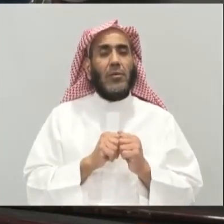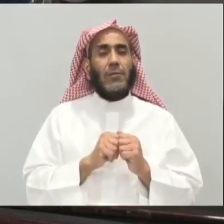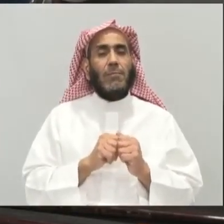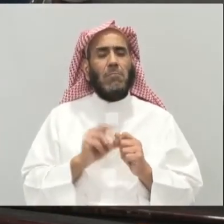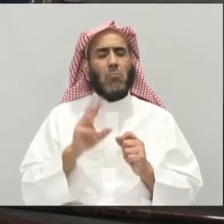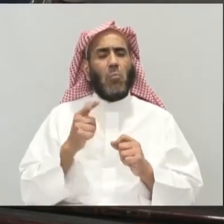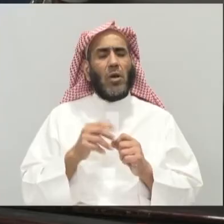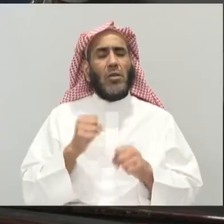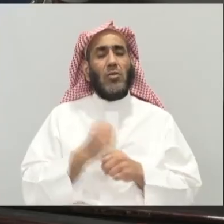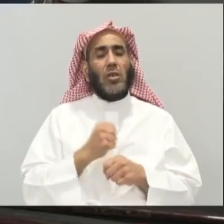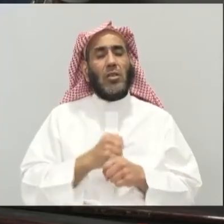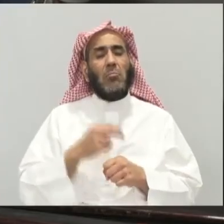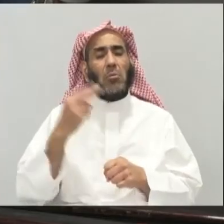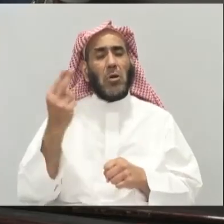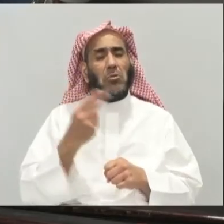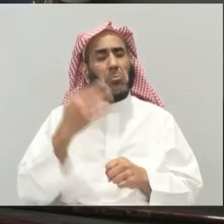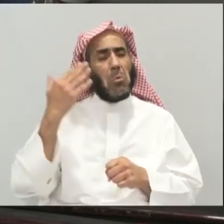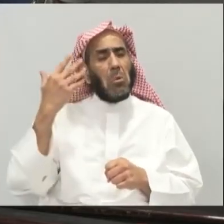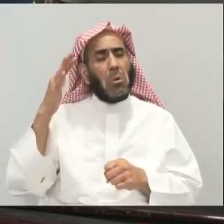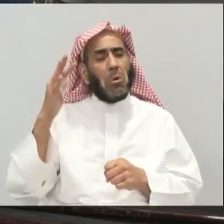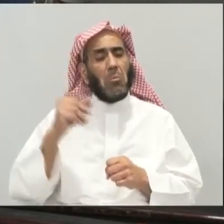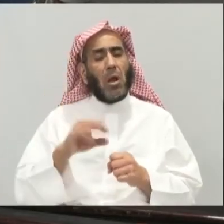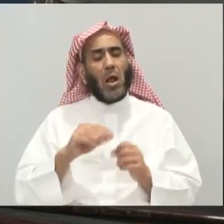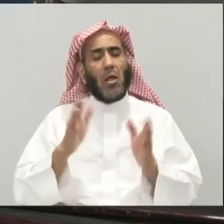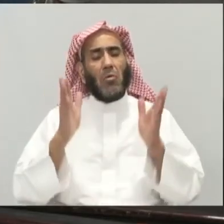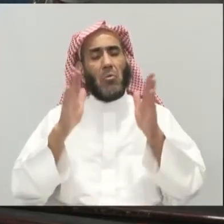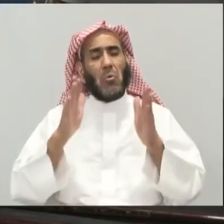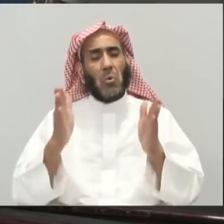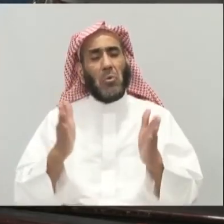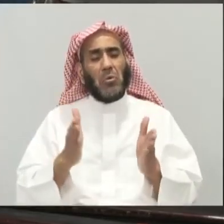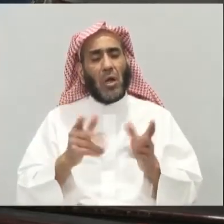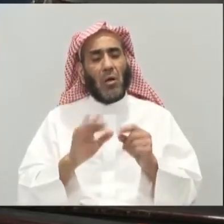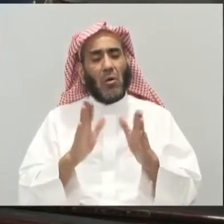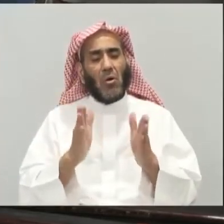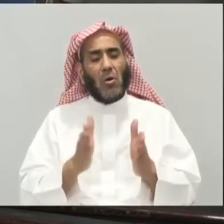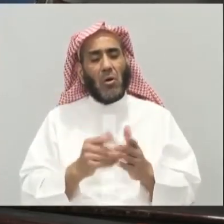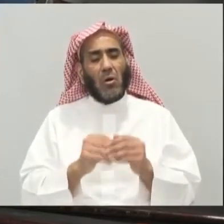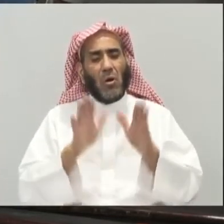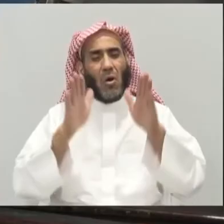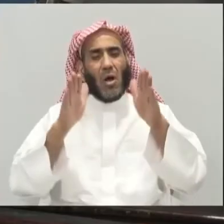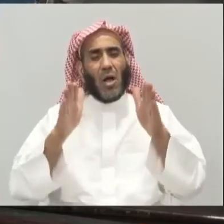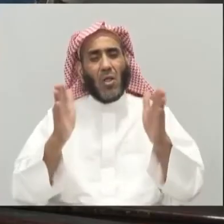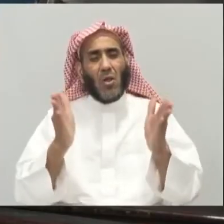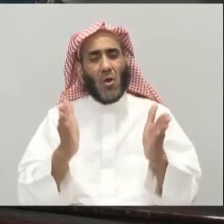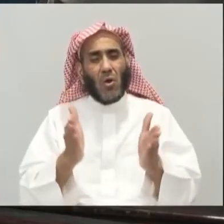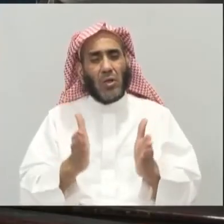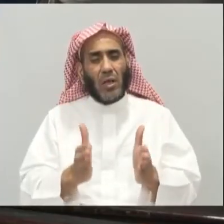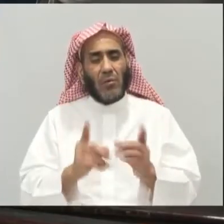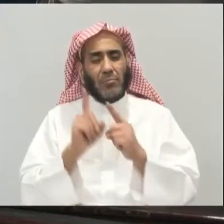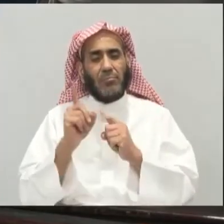ممكن يكون نستخدم الرسم الحر على هذه القطعه نشاهد هنا عندنا هذه القطاع